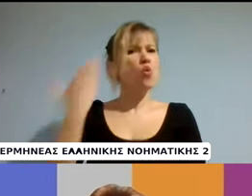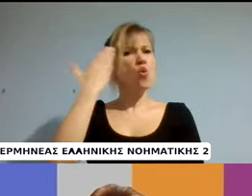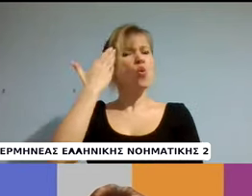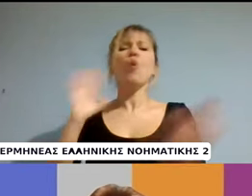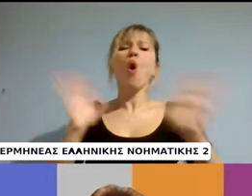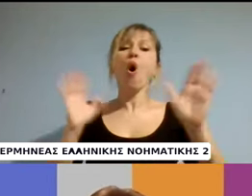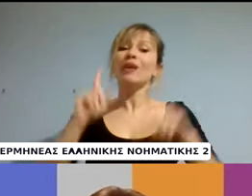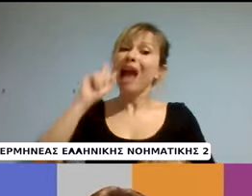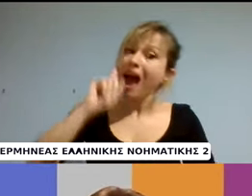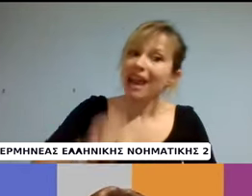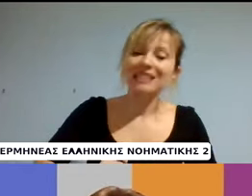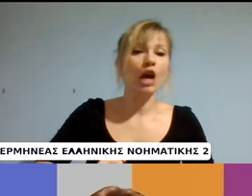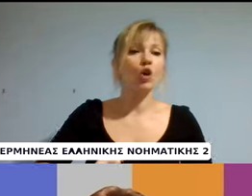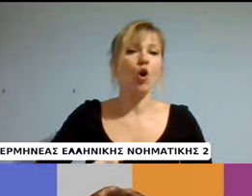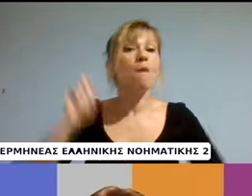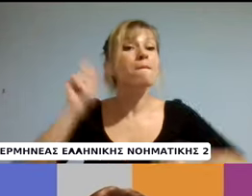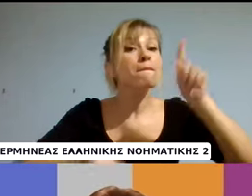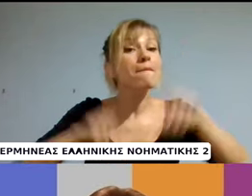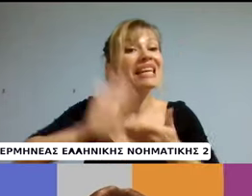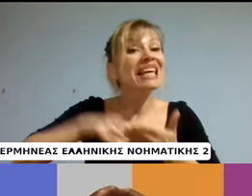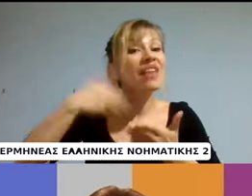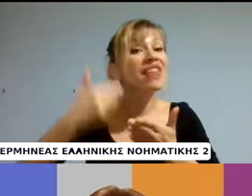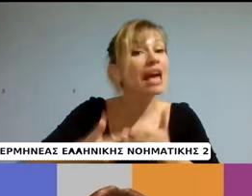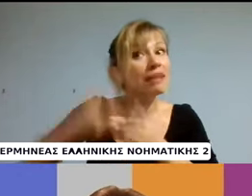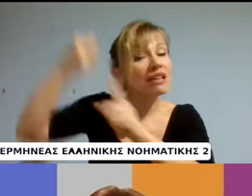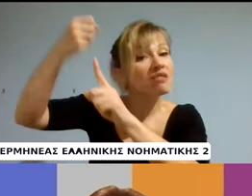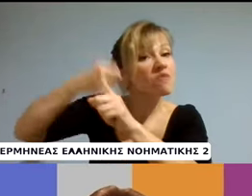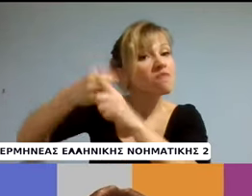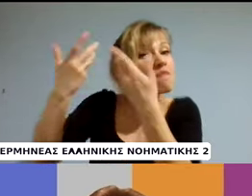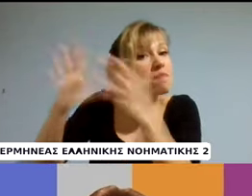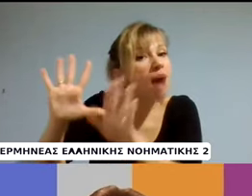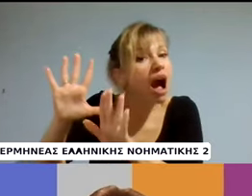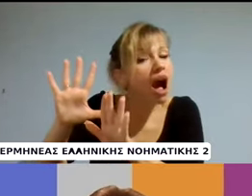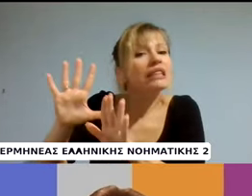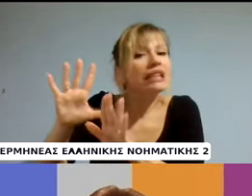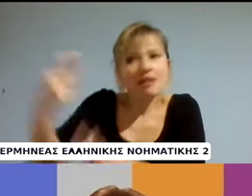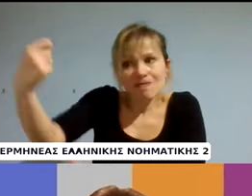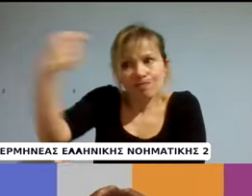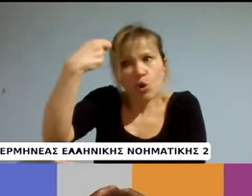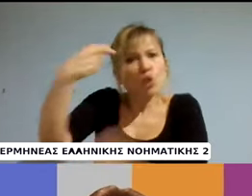3 μεταφραστών που διεκδίκησαν ποσά κάτω των 1.000 ευρώ με μήνυση.